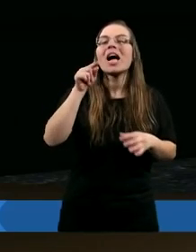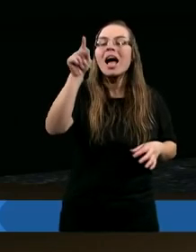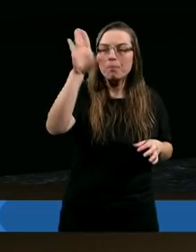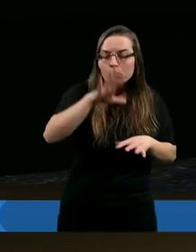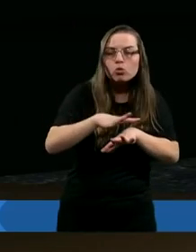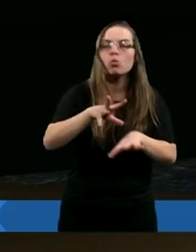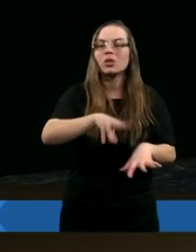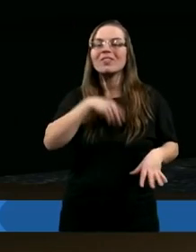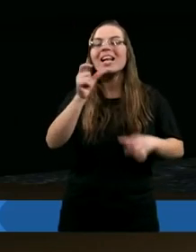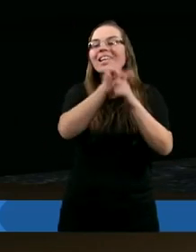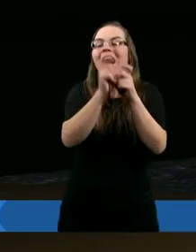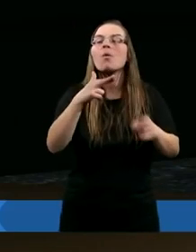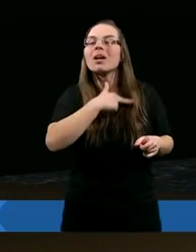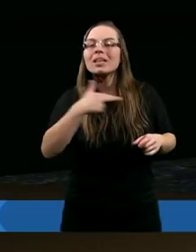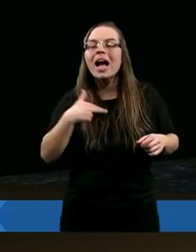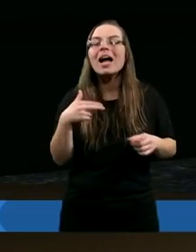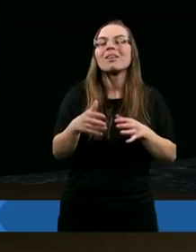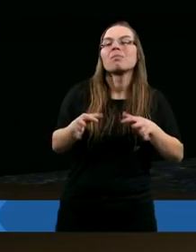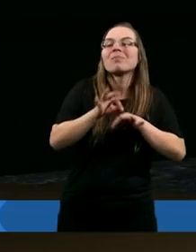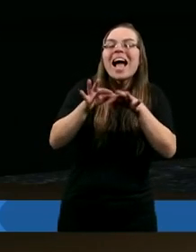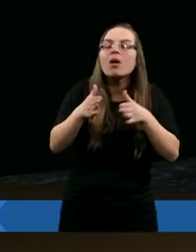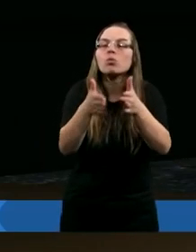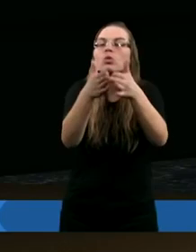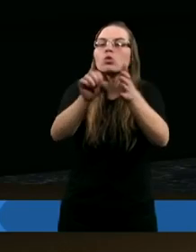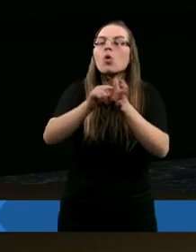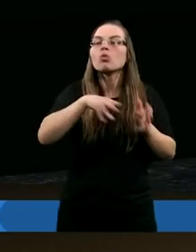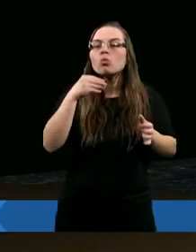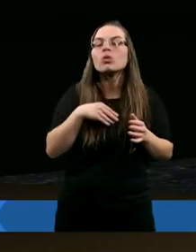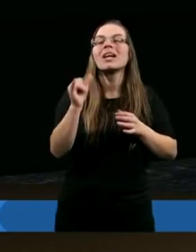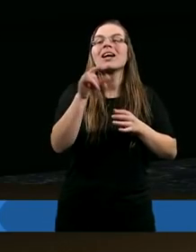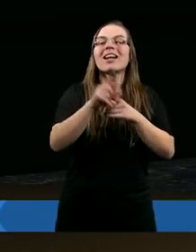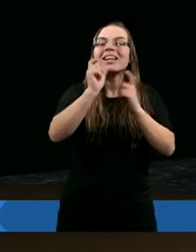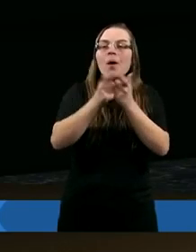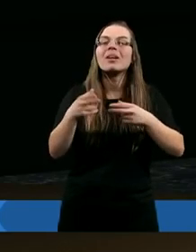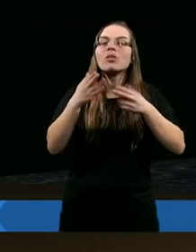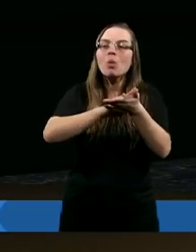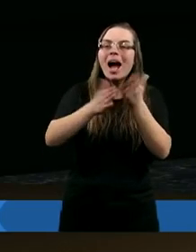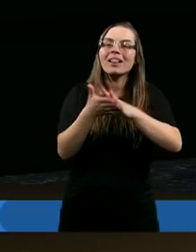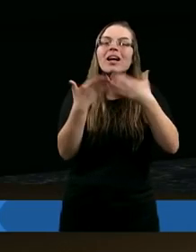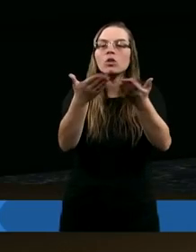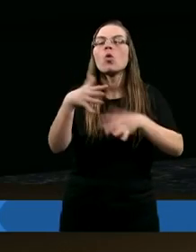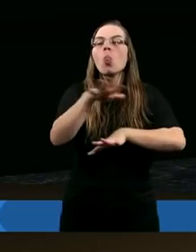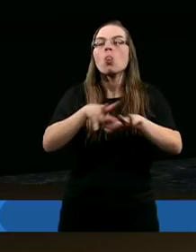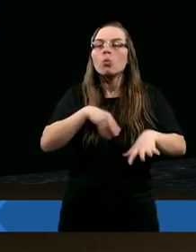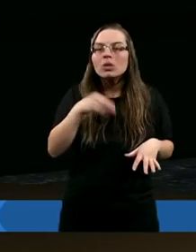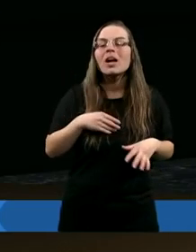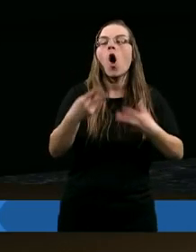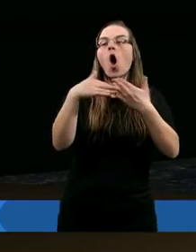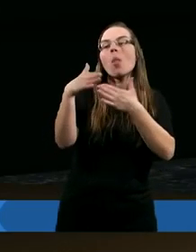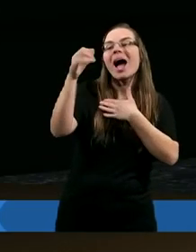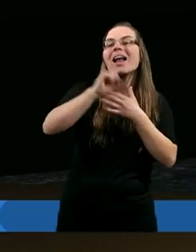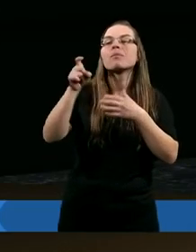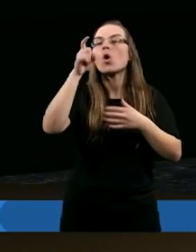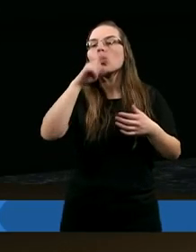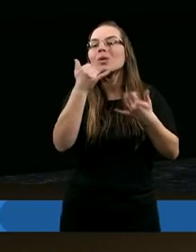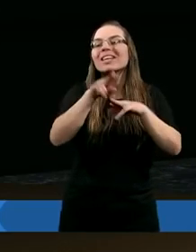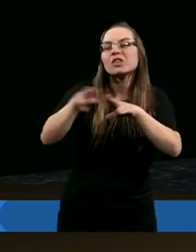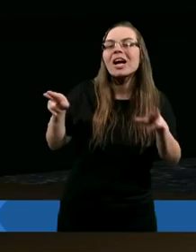cały czas nas kieruje do Chrystusa. A przebywając z Chrystusem, to my oddalamy się od grzechu.